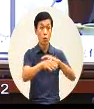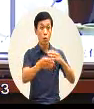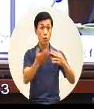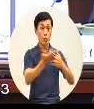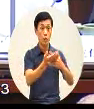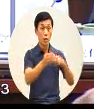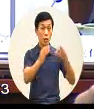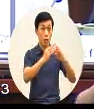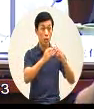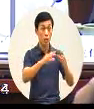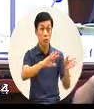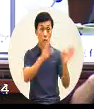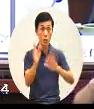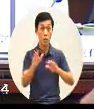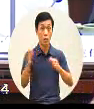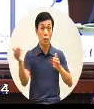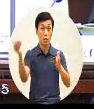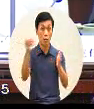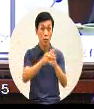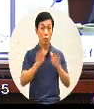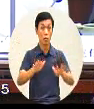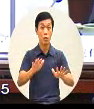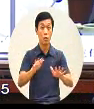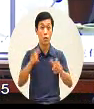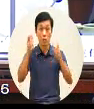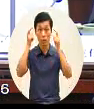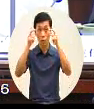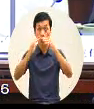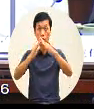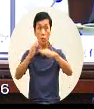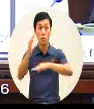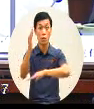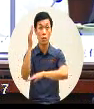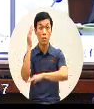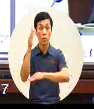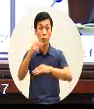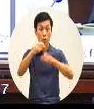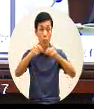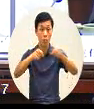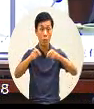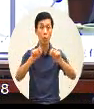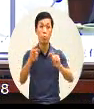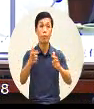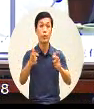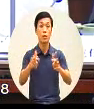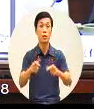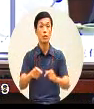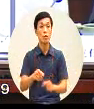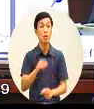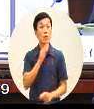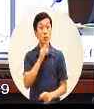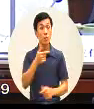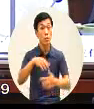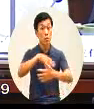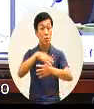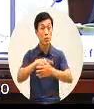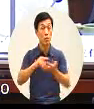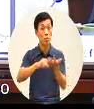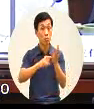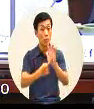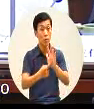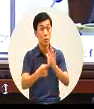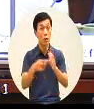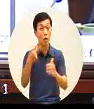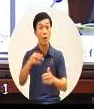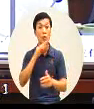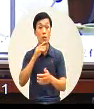的部分哈，至少到目前为止，并不是高雄市政府的一个政策哈。那是不是有一些在表达上面或者是